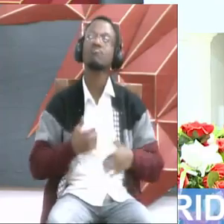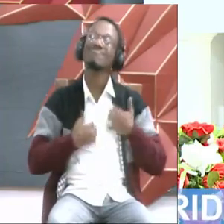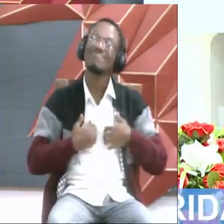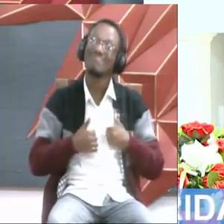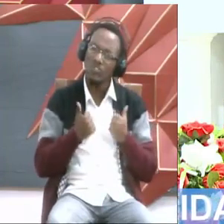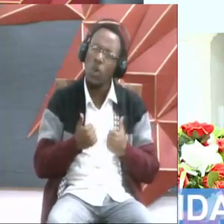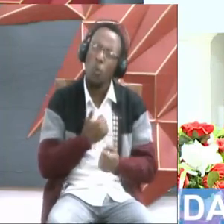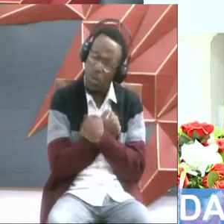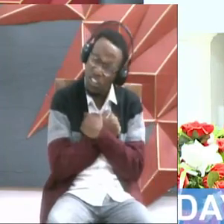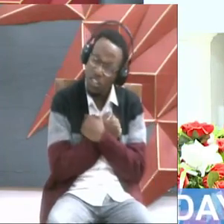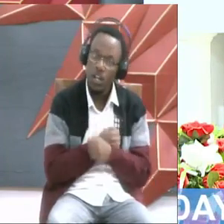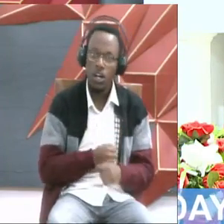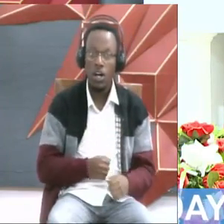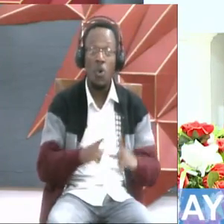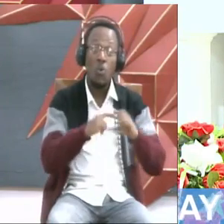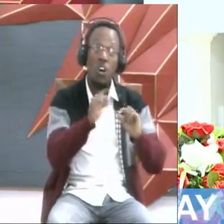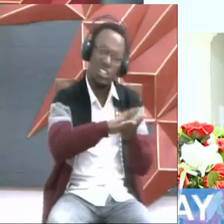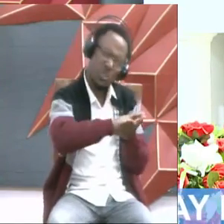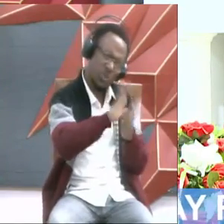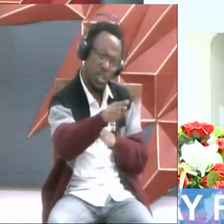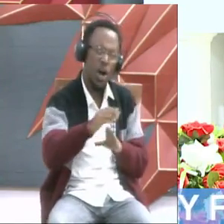joyeux, cela les sanctifie.